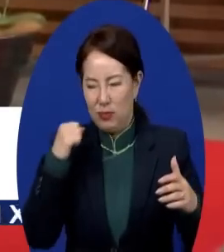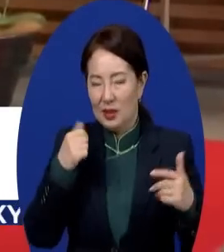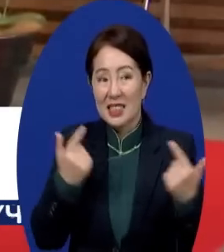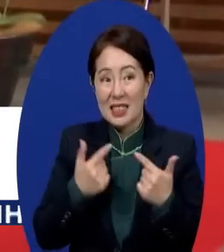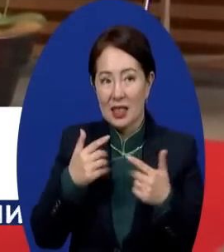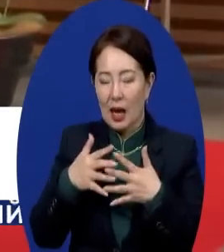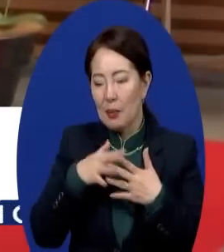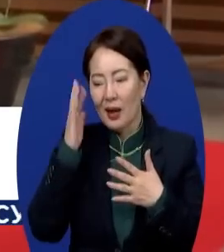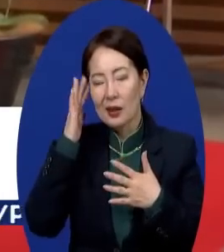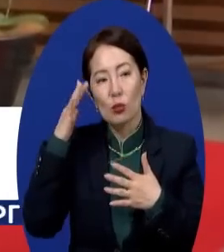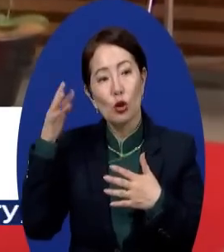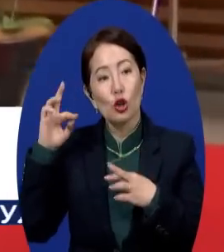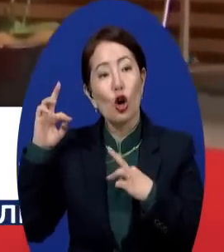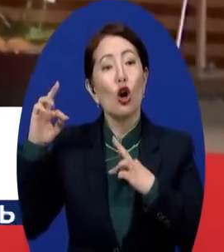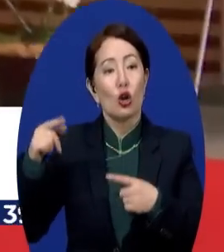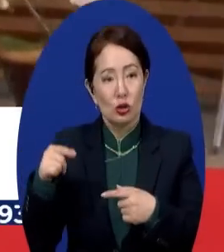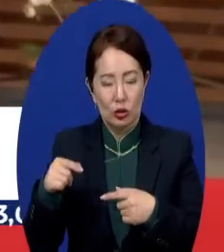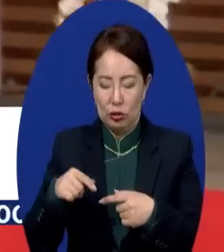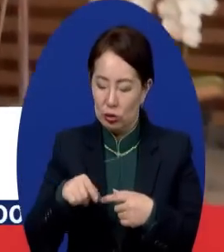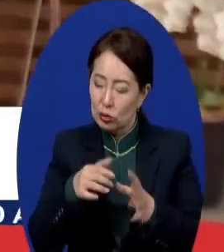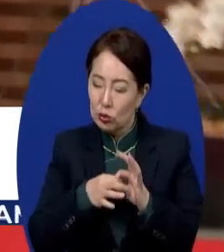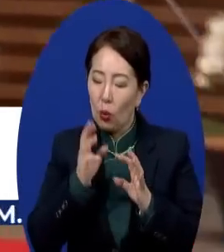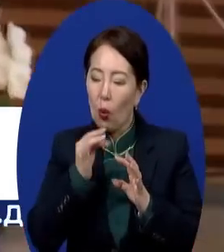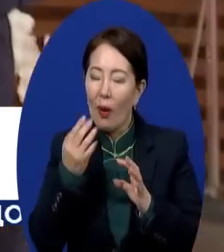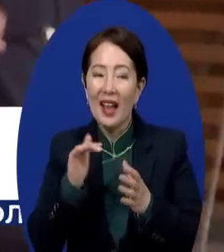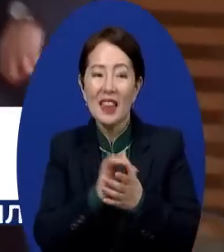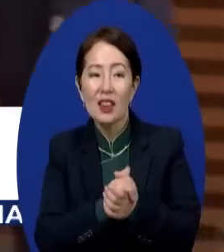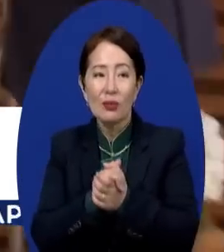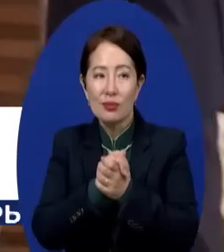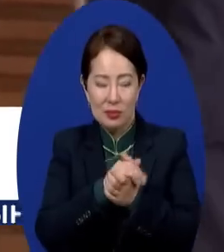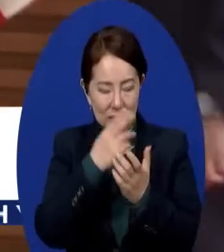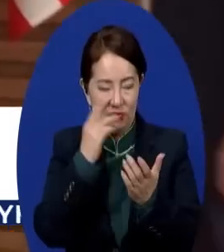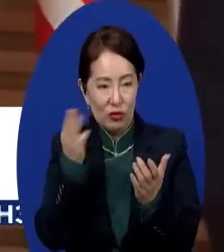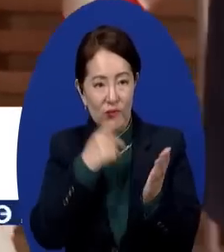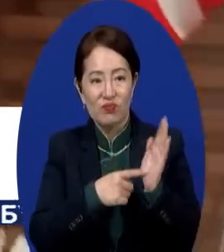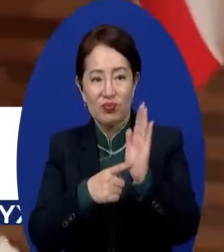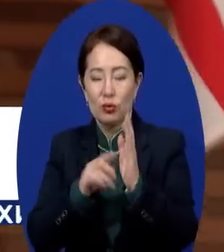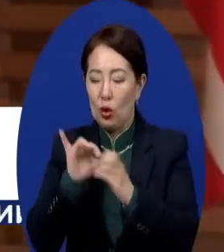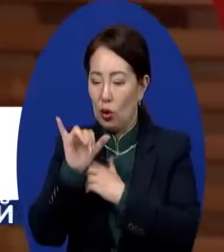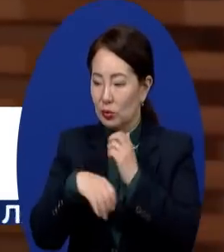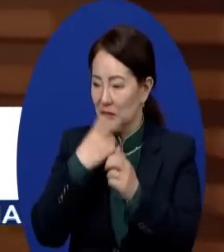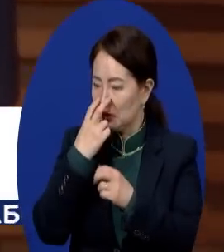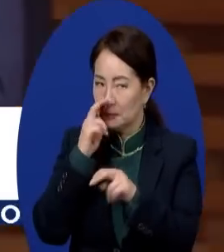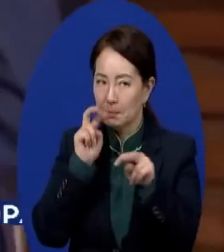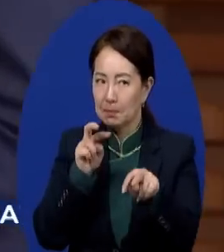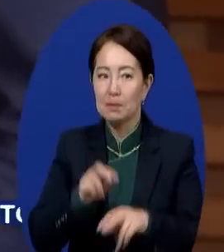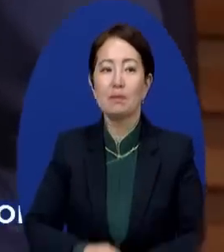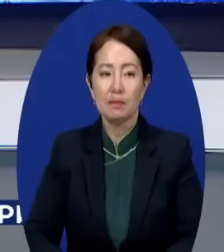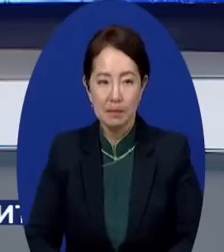гадаад бодлогод өөрчлөлт оруулж байгаа нь одоо Квад эрслийн түншлэлээр улам бүр тодорч байна гэж олон улсын ажиглагчид үзэж байна.